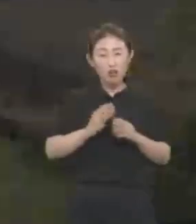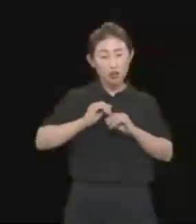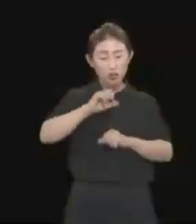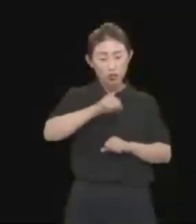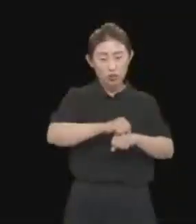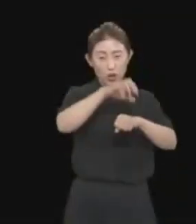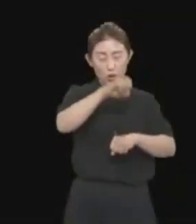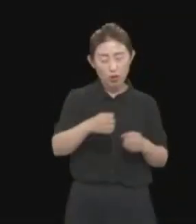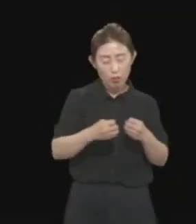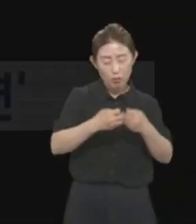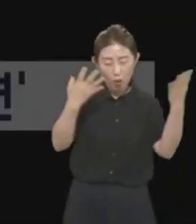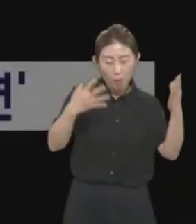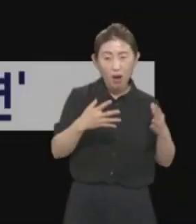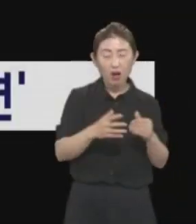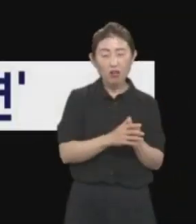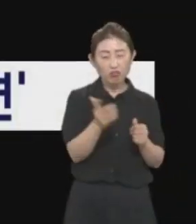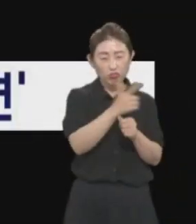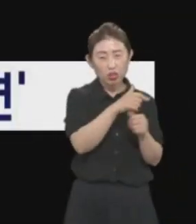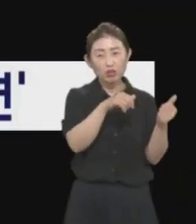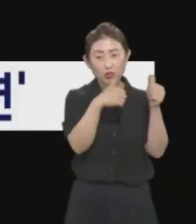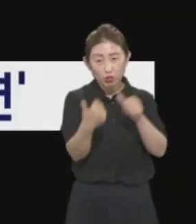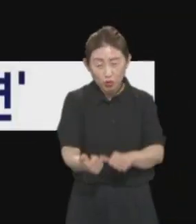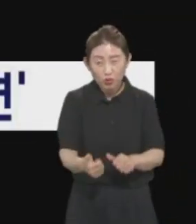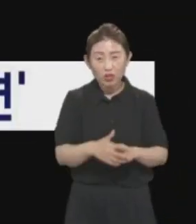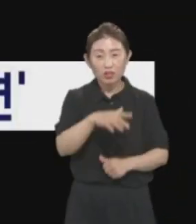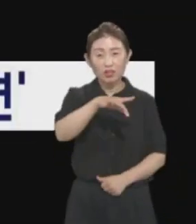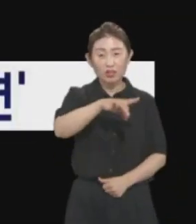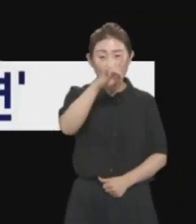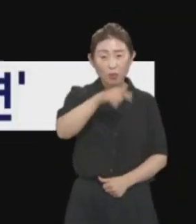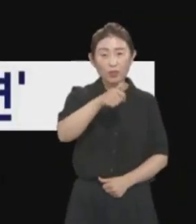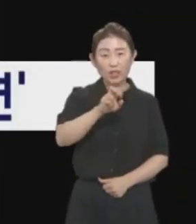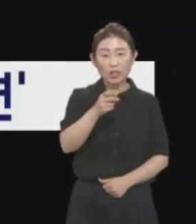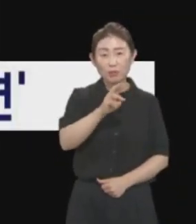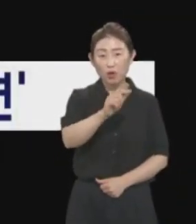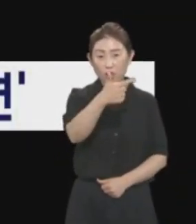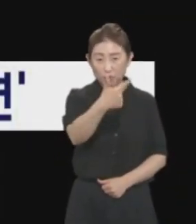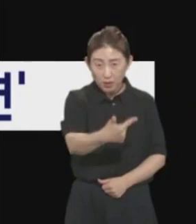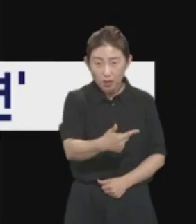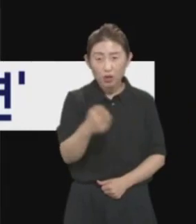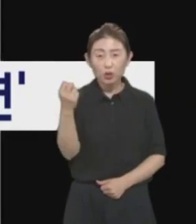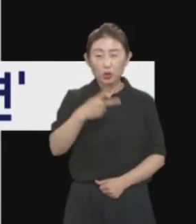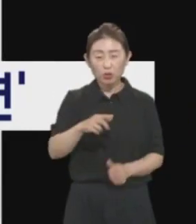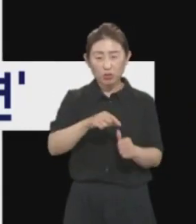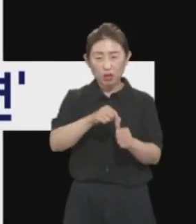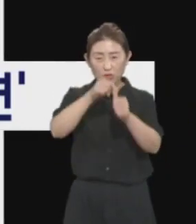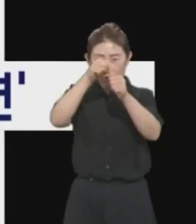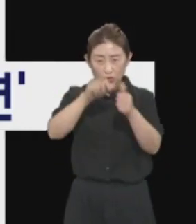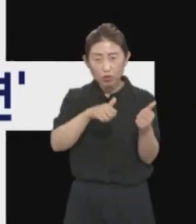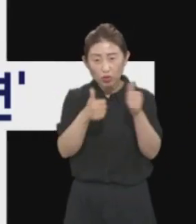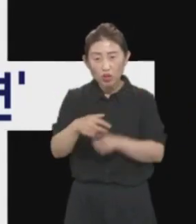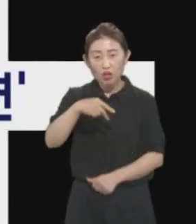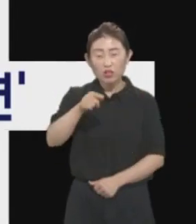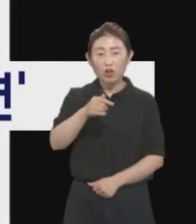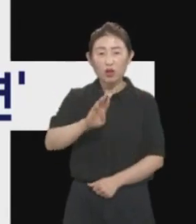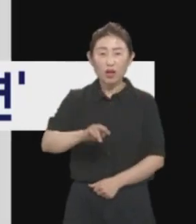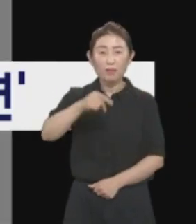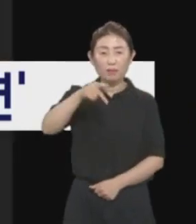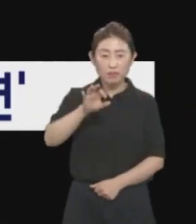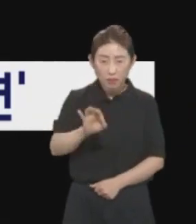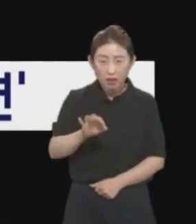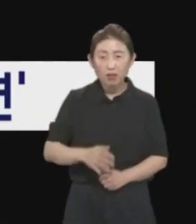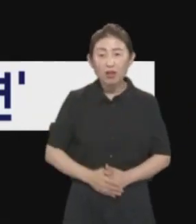숨진 우리나라 최초의 순직 소방공무원 고 김영만 소방원을 비롯해 인명구조 도중 숨진 서갑상